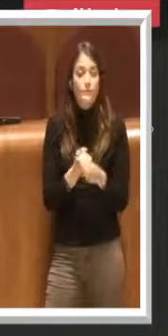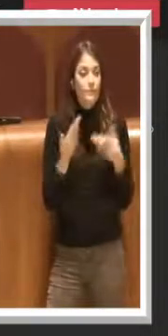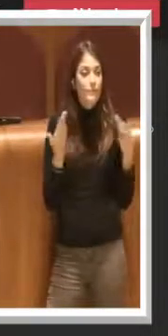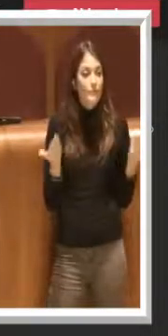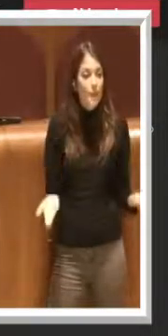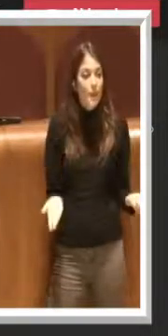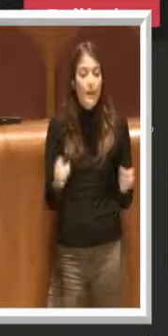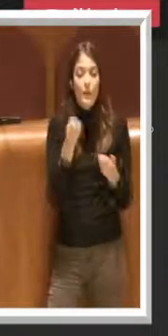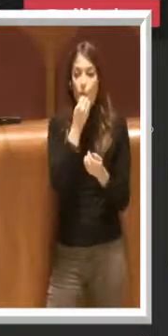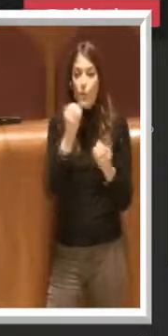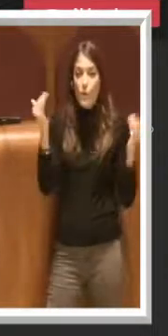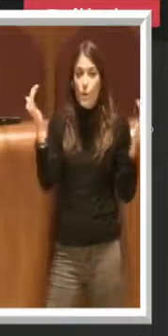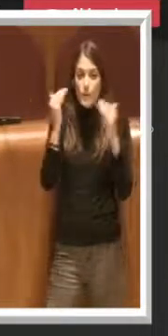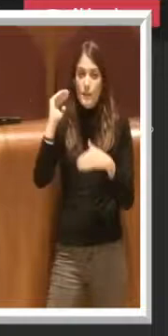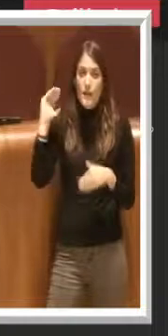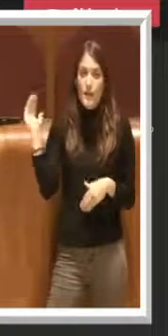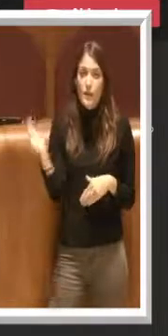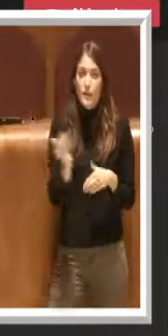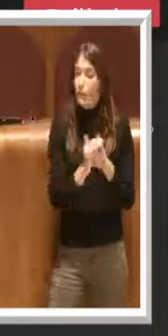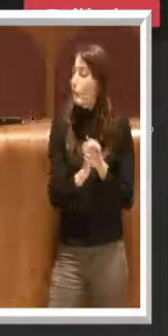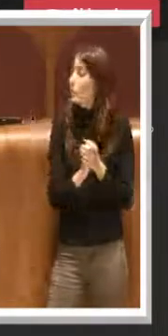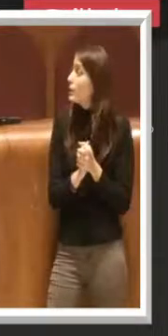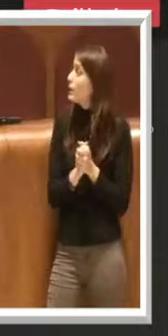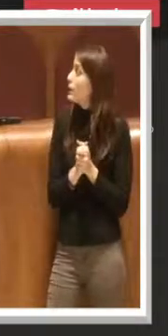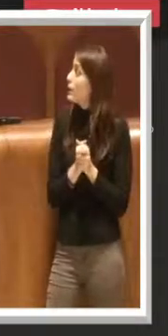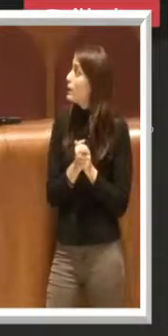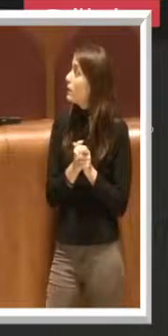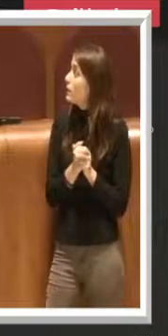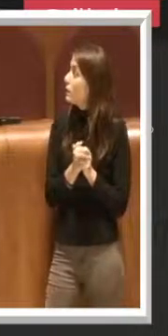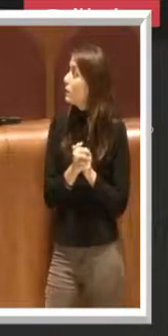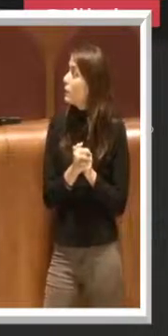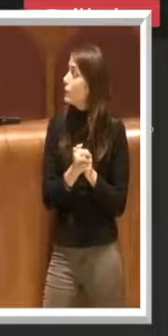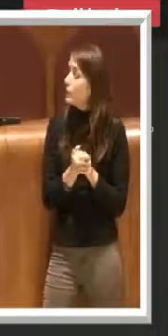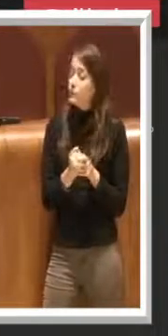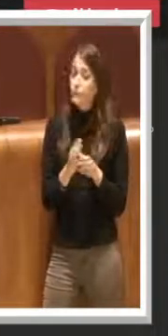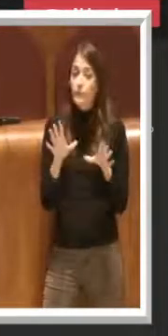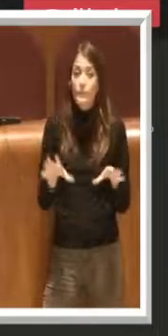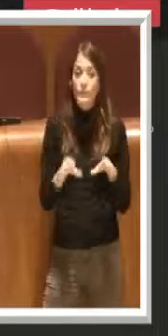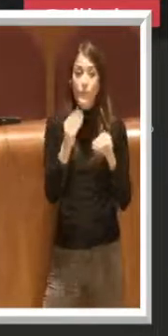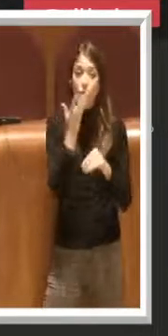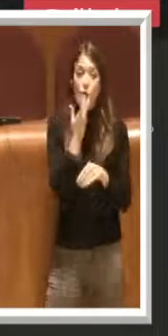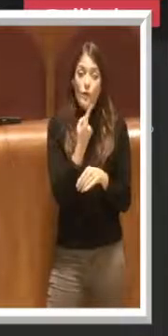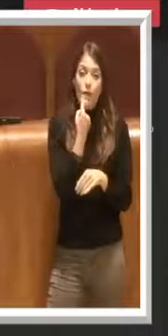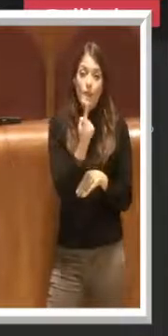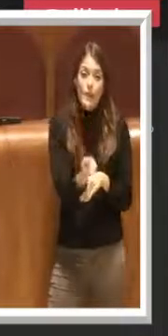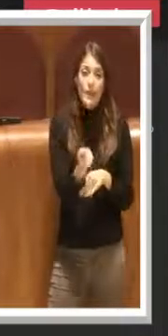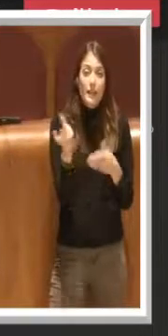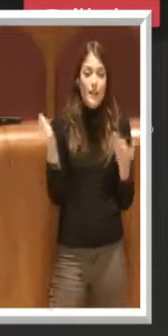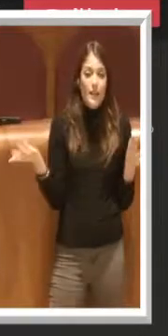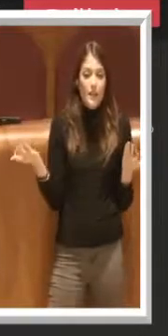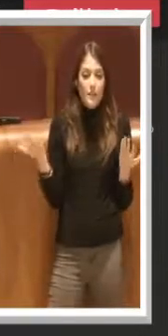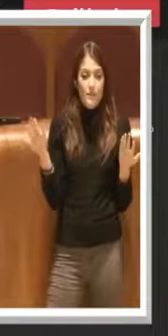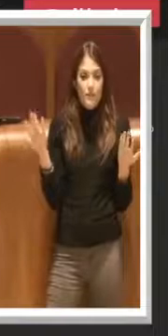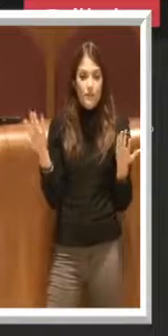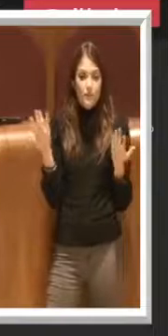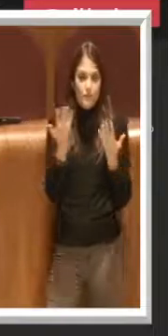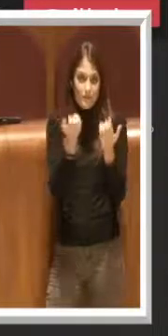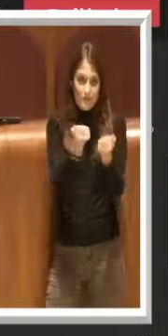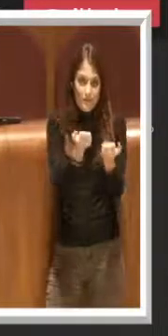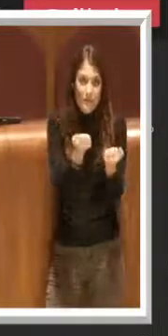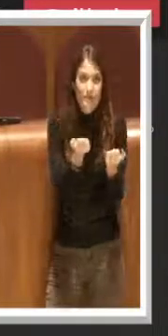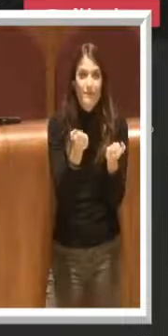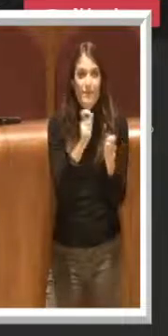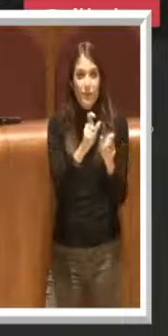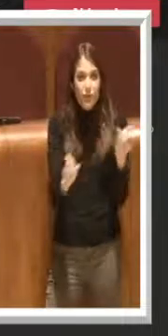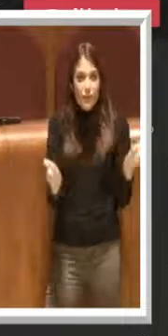Eccomi, allora, buonasera a tutti. Innanzitutto vorrei salutare i cittadini